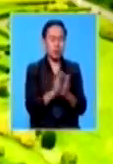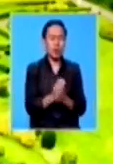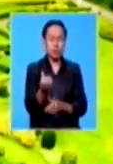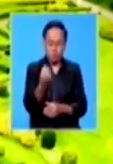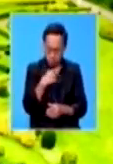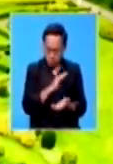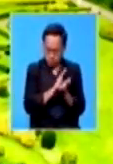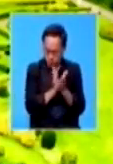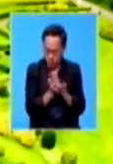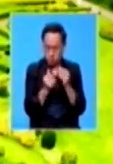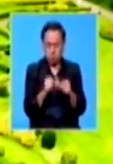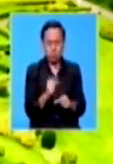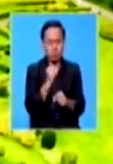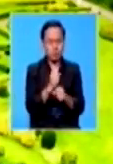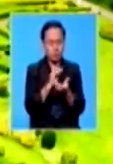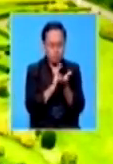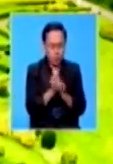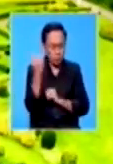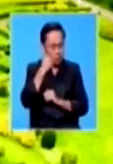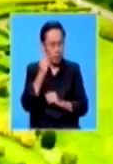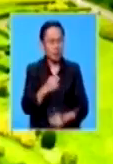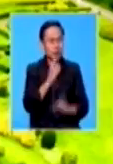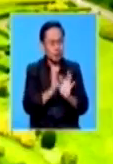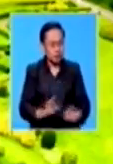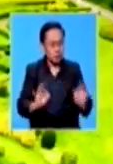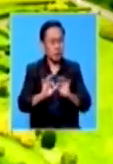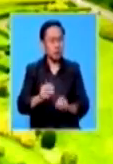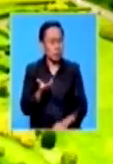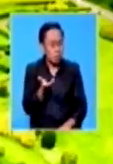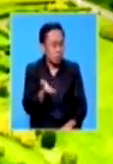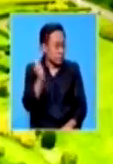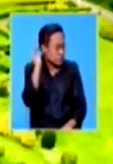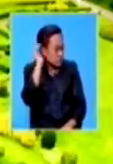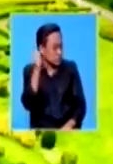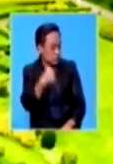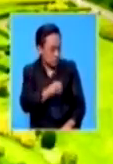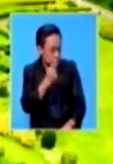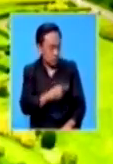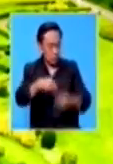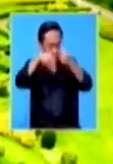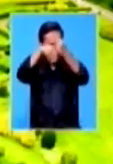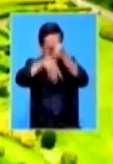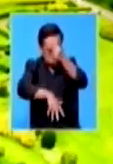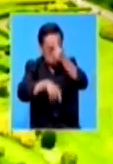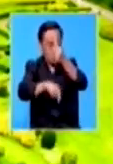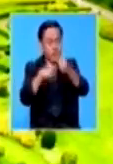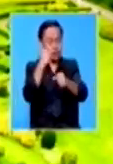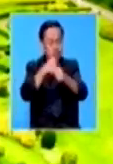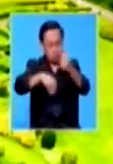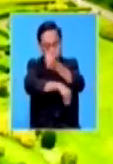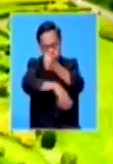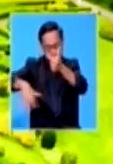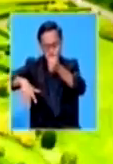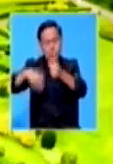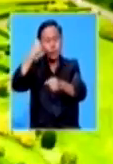ไปรูปมาตลอดนะครับไว้วางใจกันบ้างนะในเรื่องการสายพระชาของเขาการแผนการภายใน